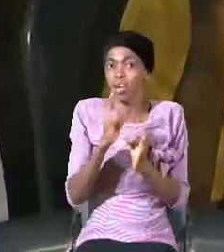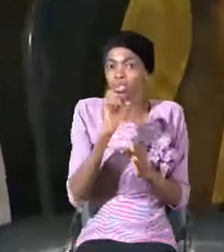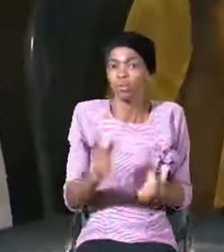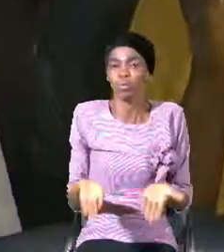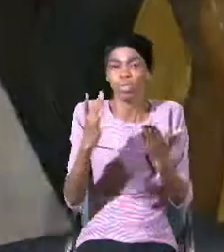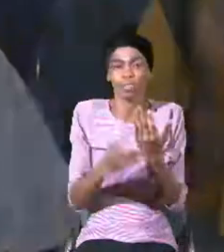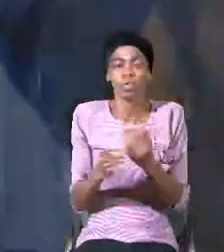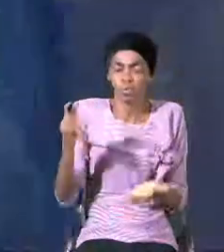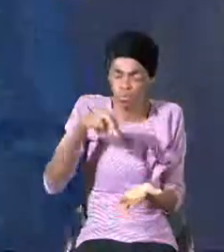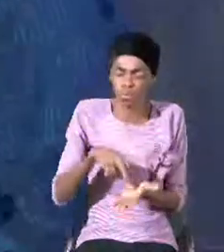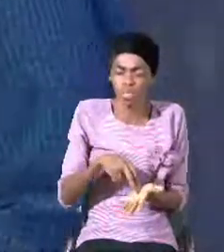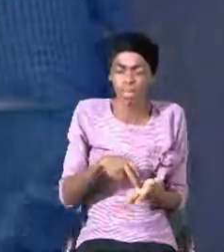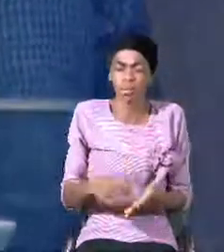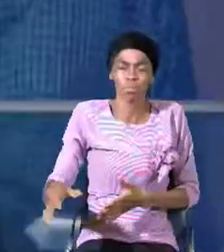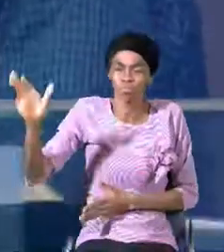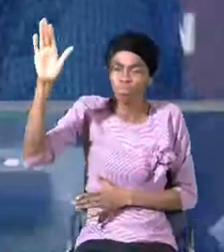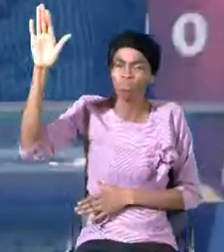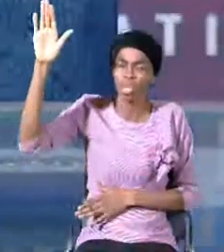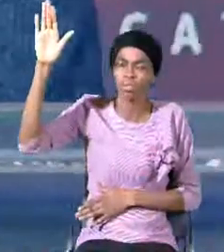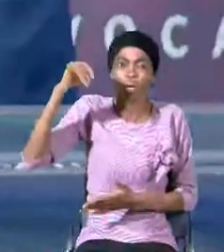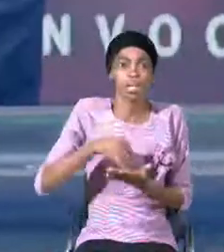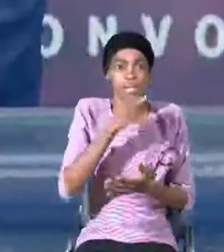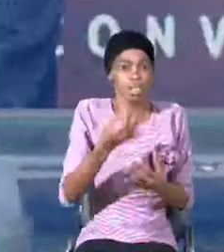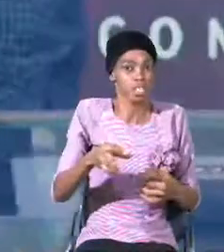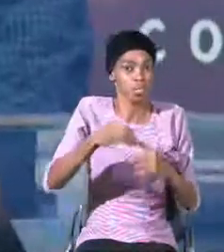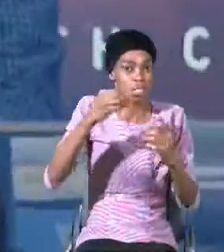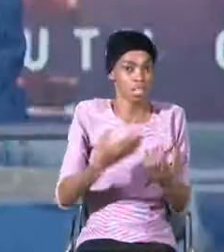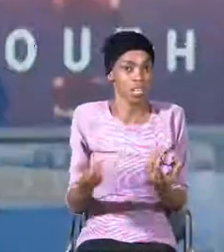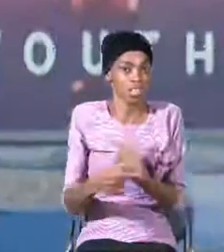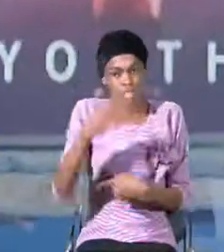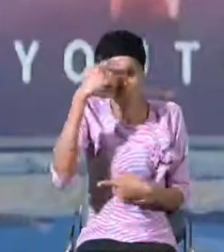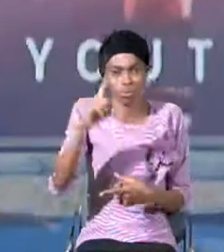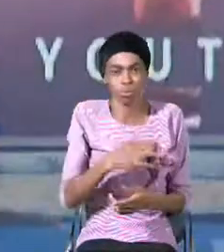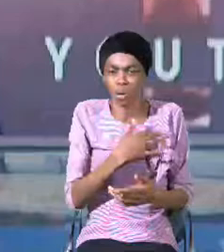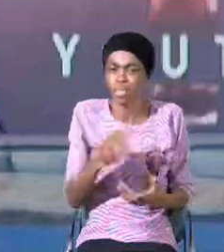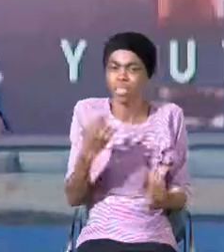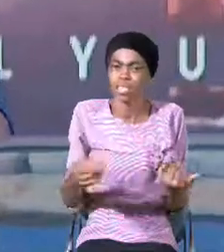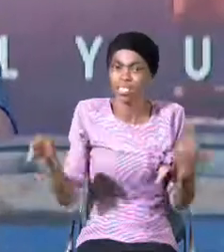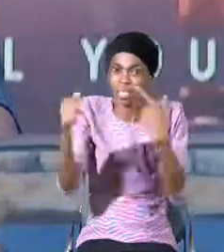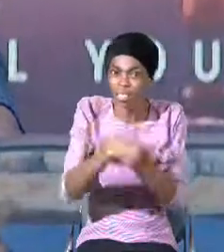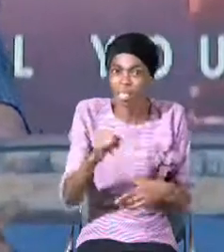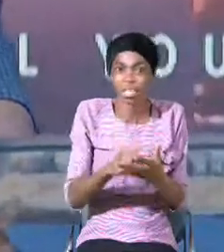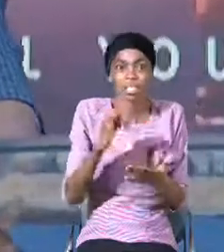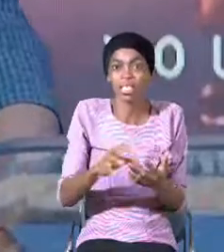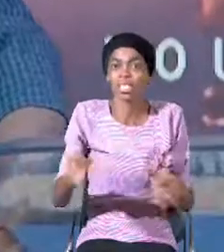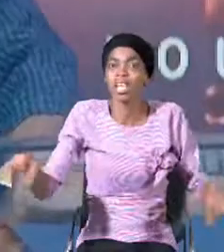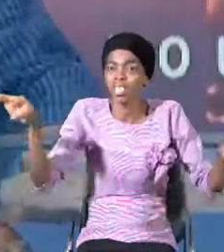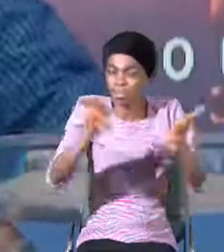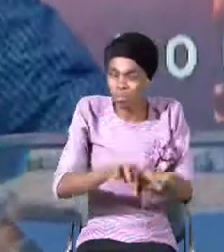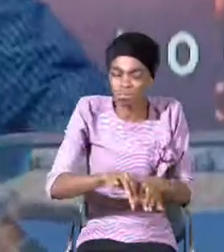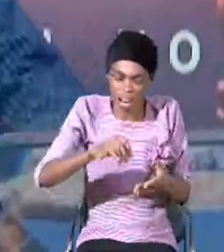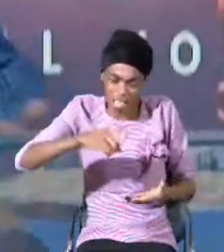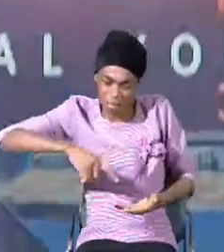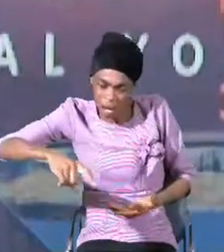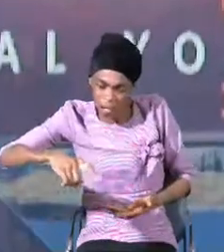Mais si tu lèves ta main, lève-toi. C'est bon. Et c'est un jour remarquable dans